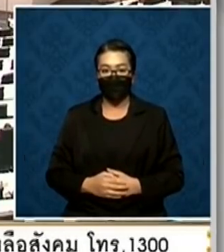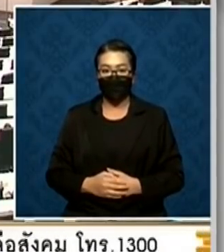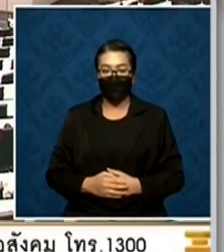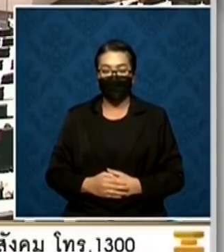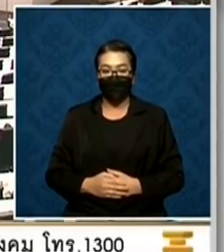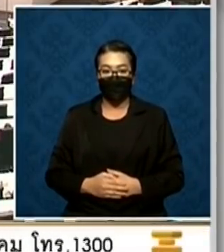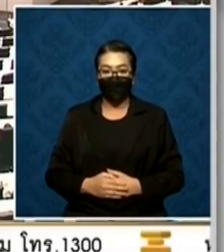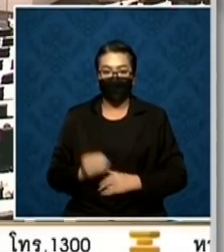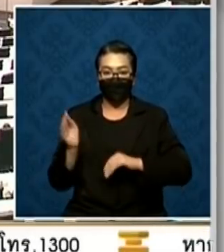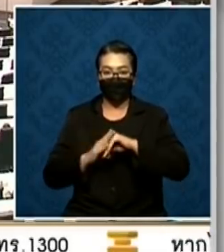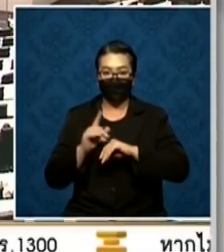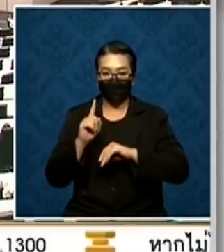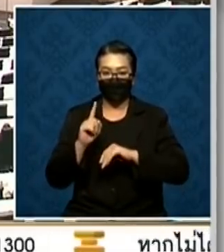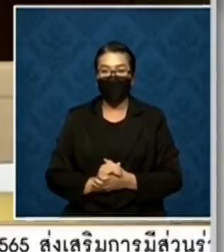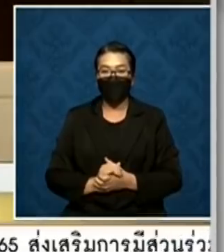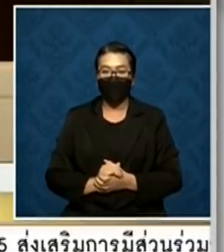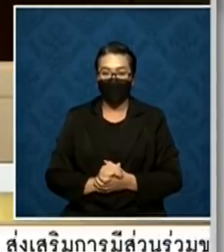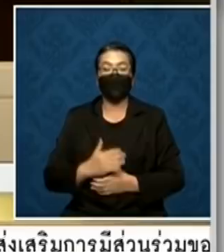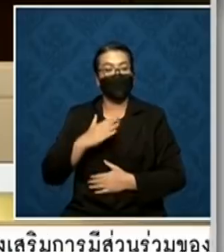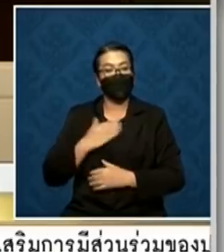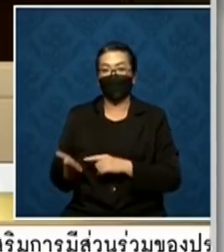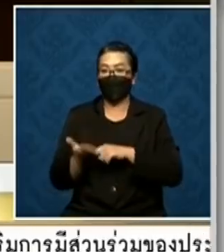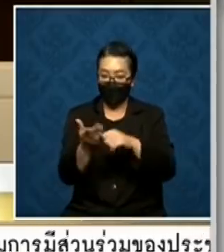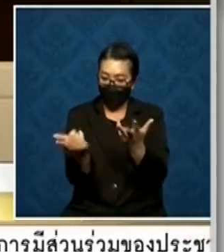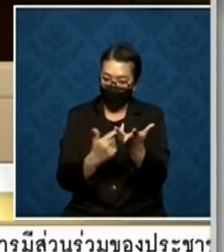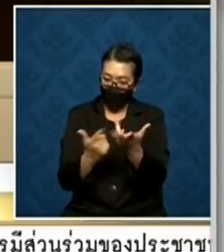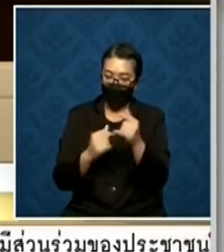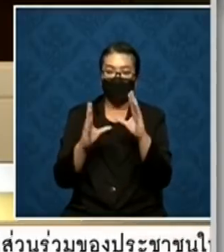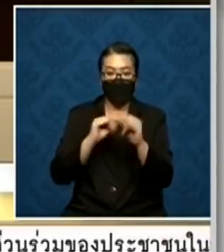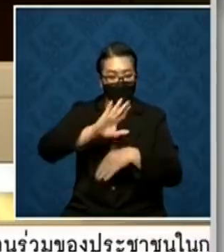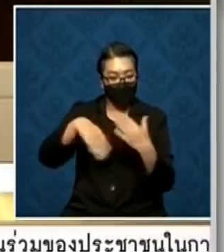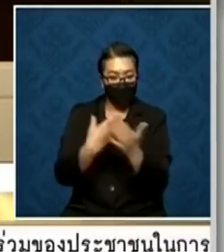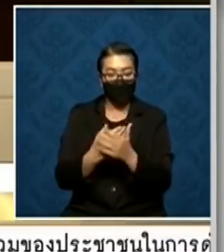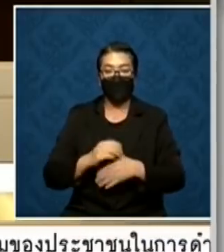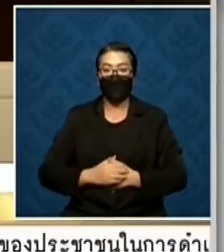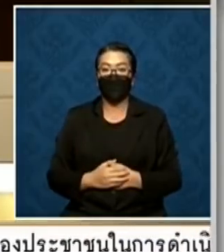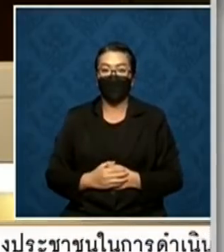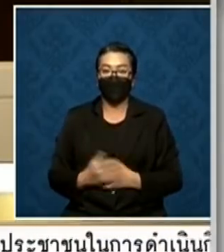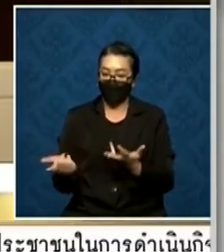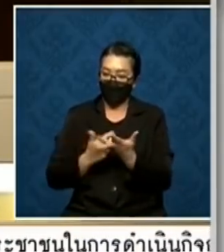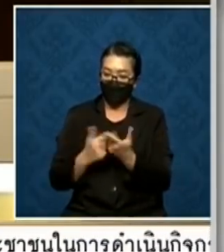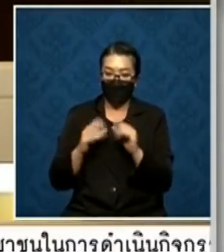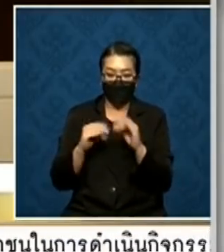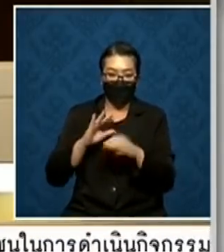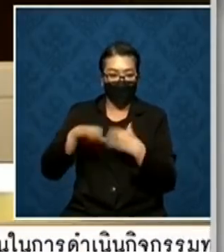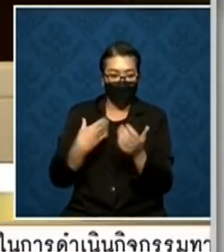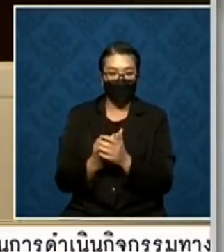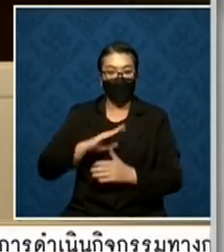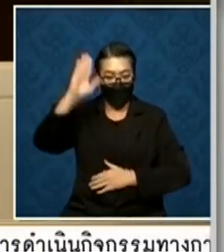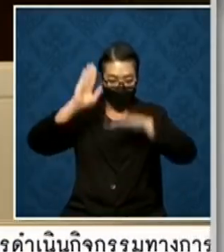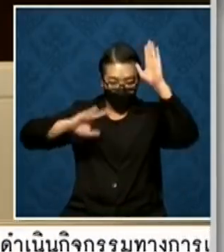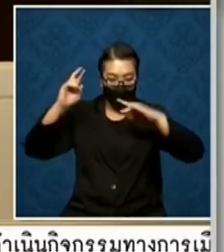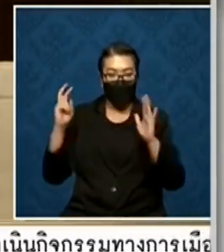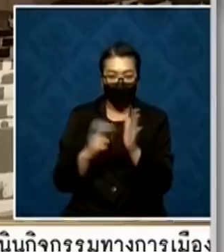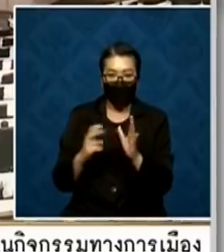กตีหนึ่งที่ลงมติประจำรายก็คือเรื่องของไทยเรื่องของไหมครับ ค่ะ ครับเรื่องของไทยเนี่ยปร